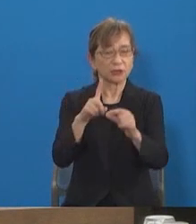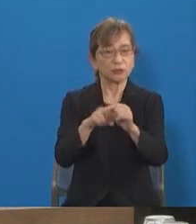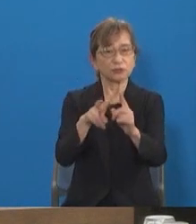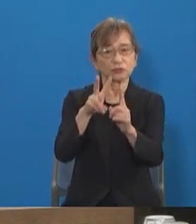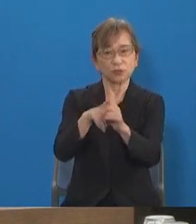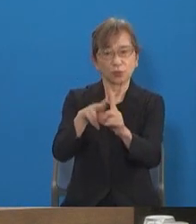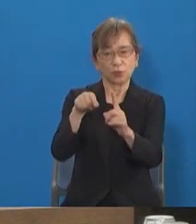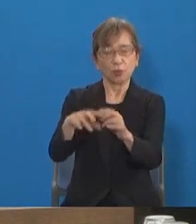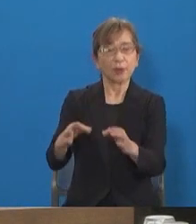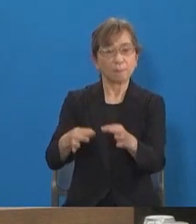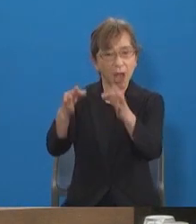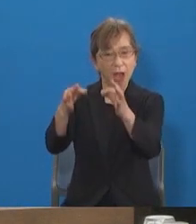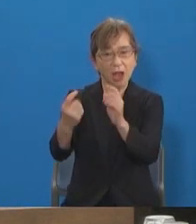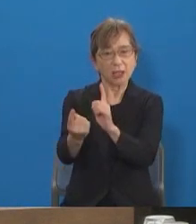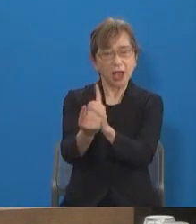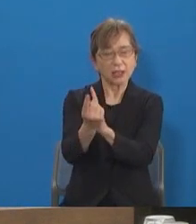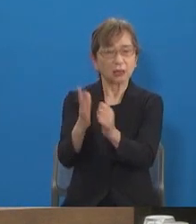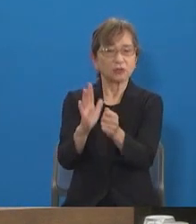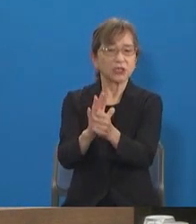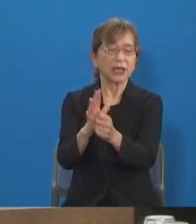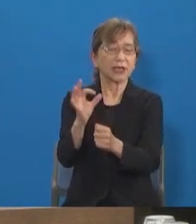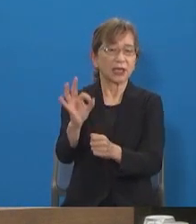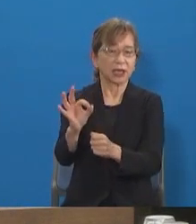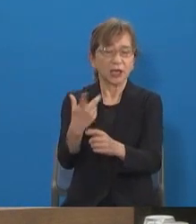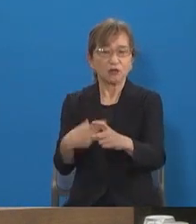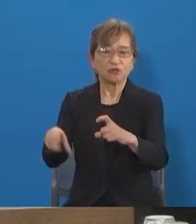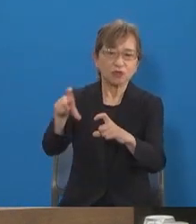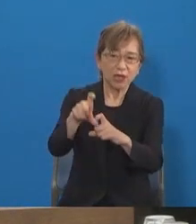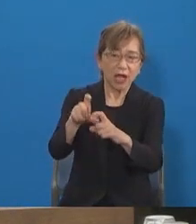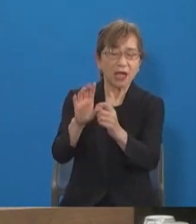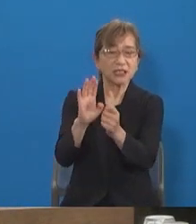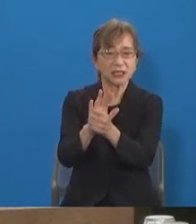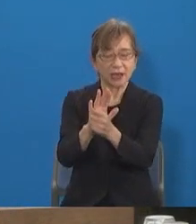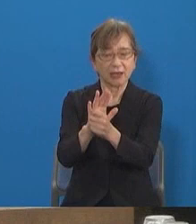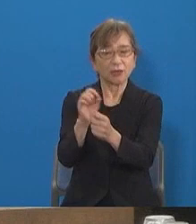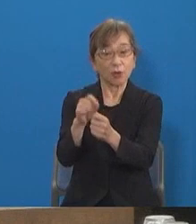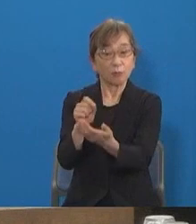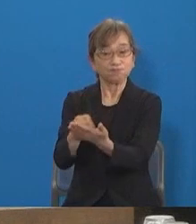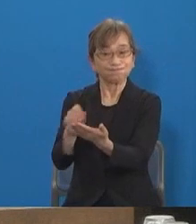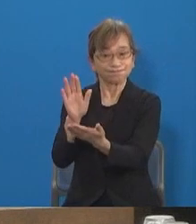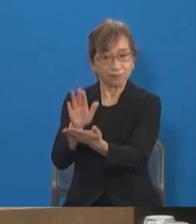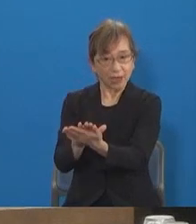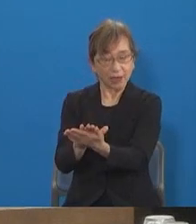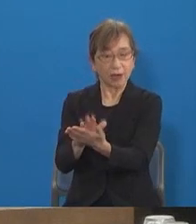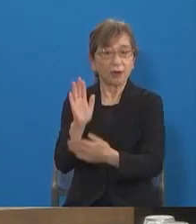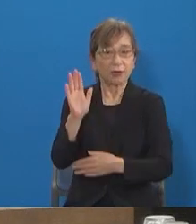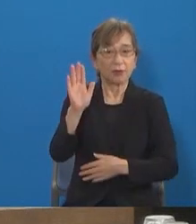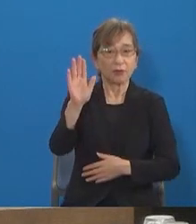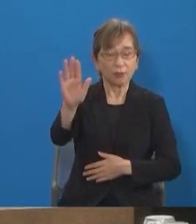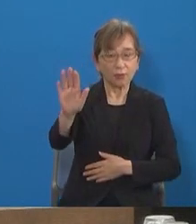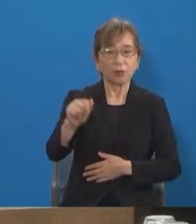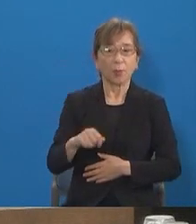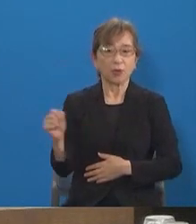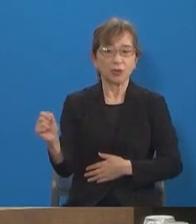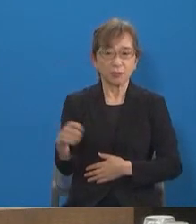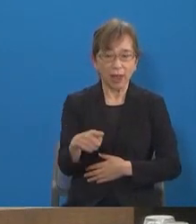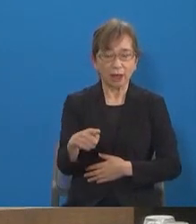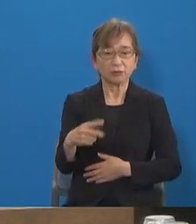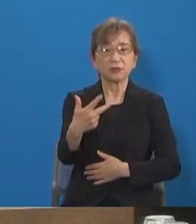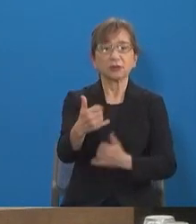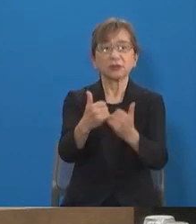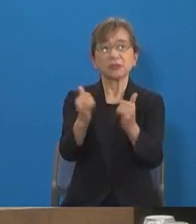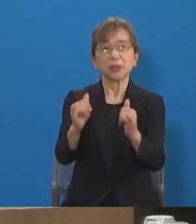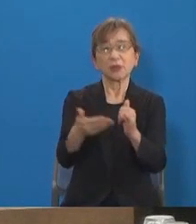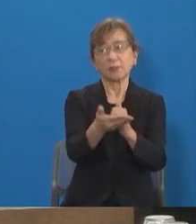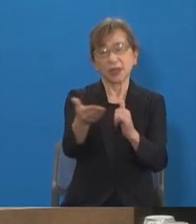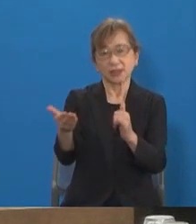高騰対策支援金、追加支援などが計上されました。今後もスピード感を持って市民の